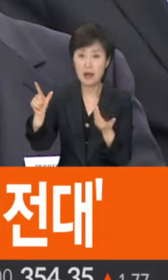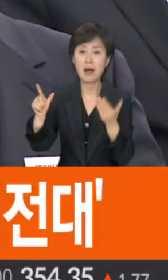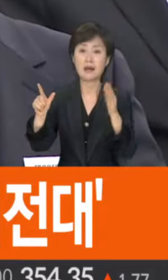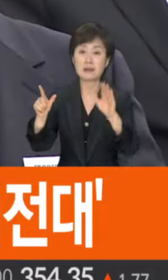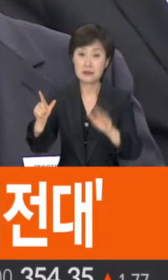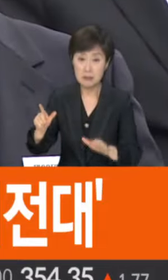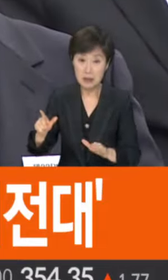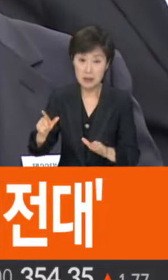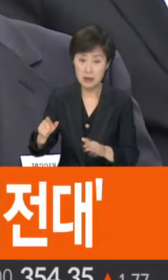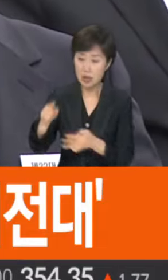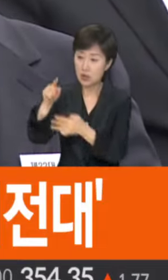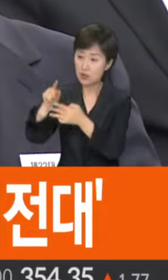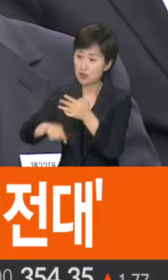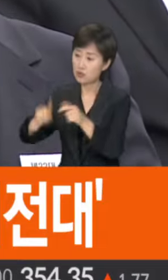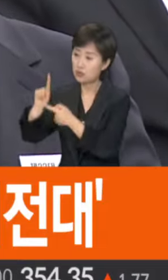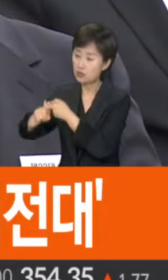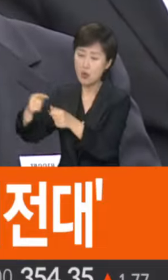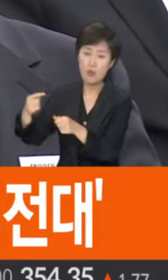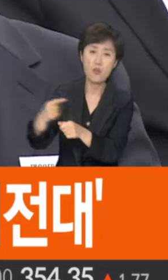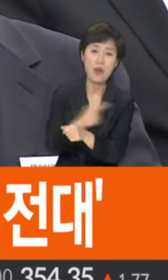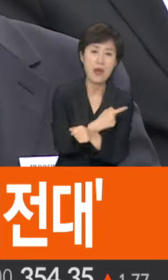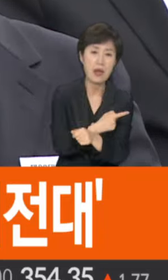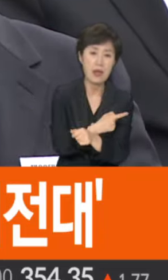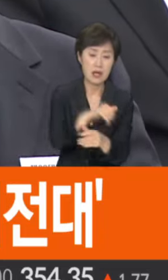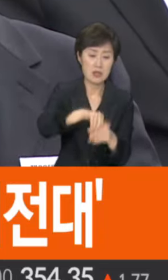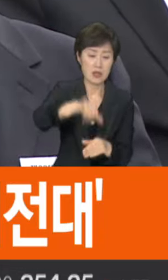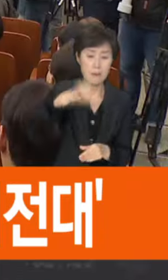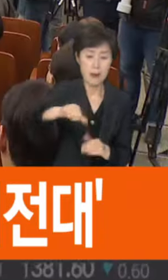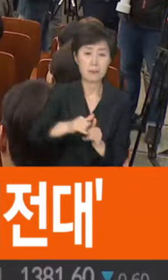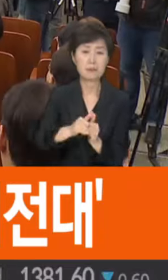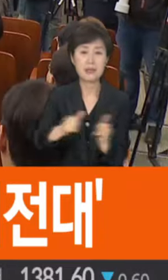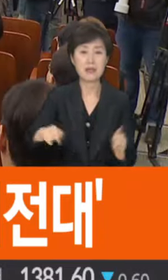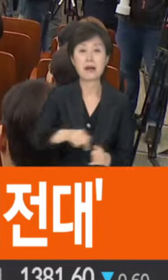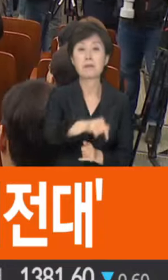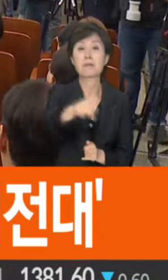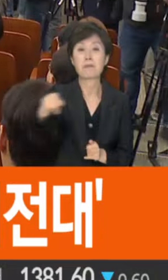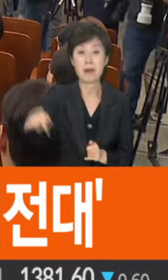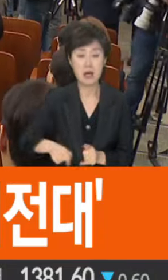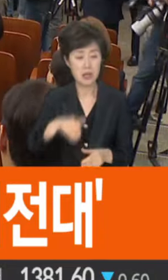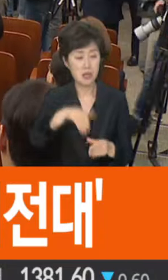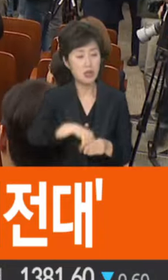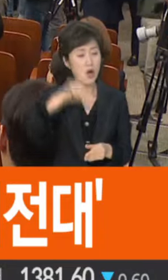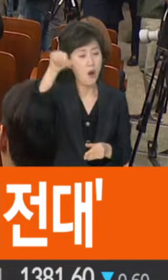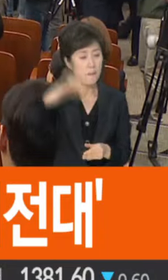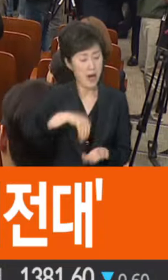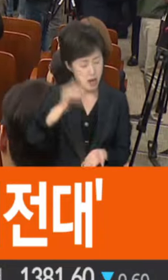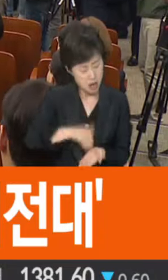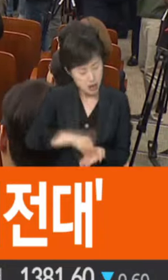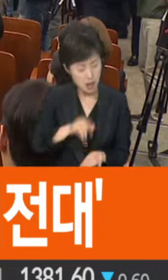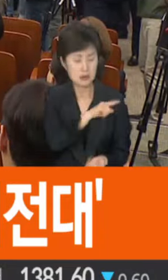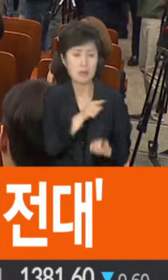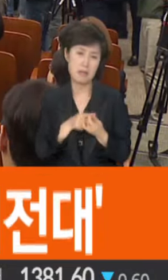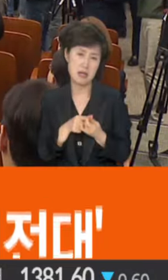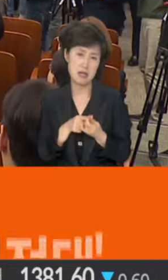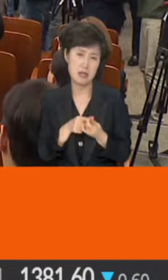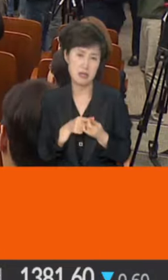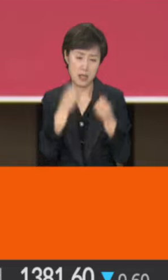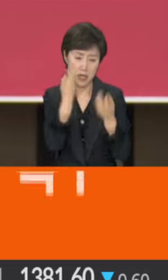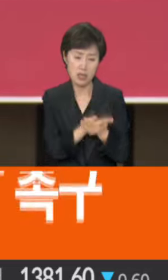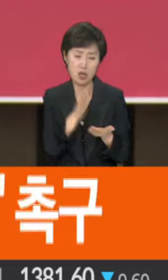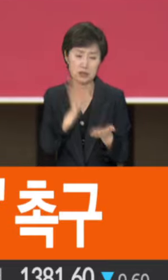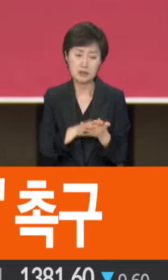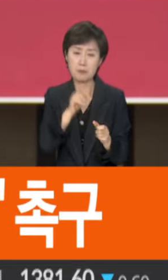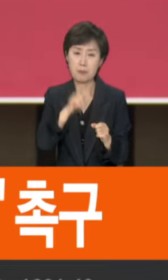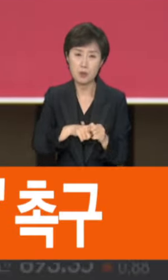하지만 비윤 수도권 또 낙선인을 중심으로는 제대로 된 반성과 성찰이 먼저라며 혁신형 비대위를